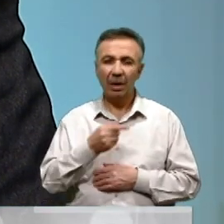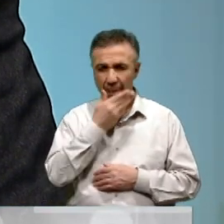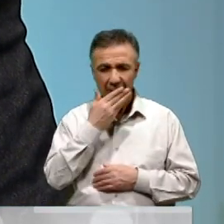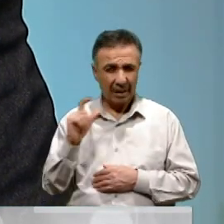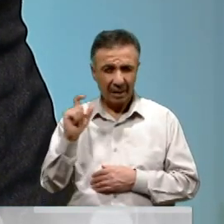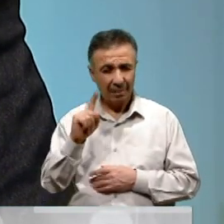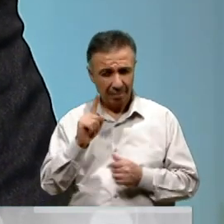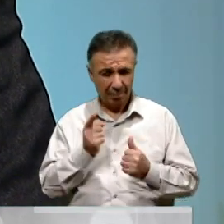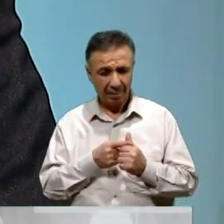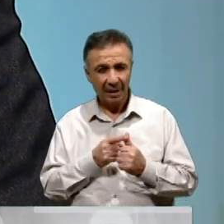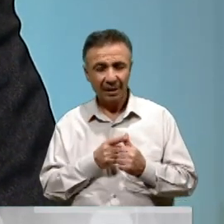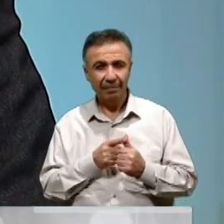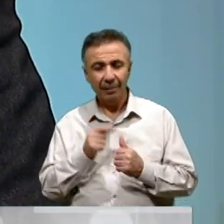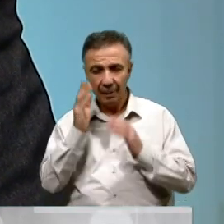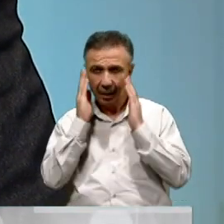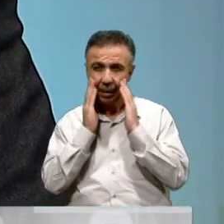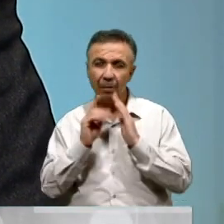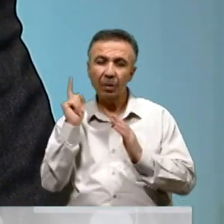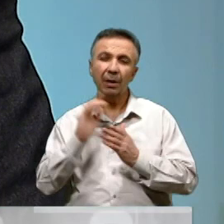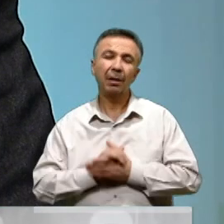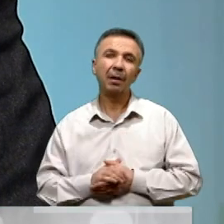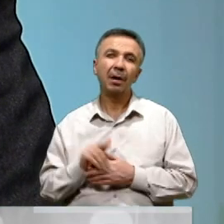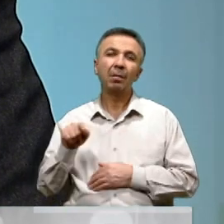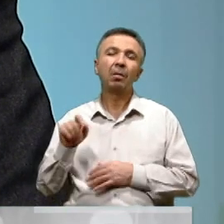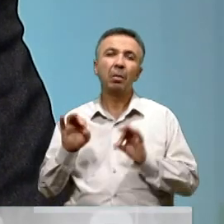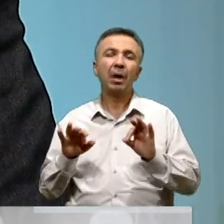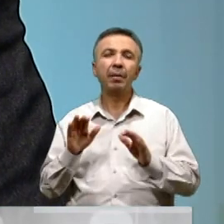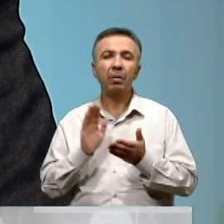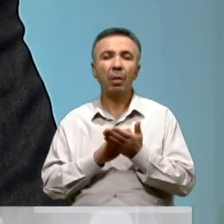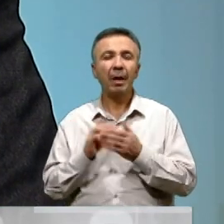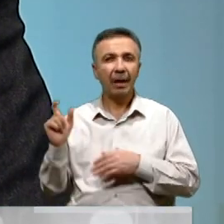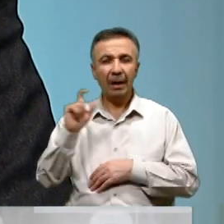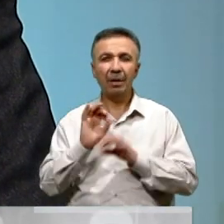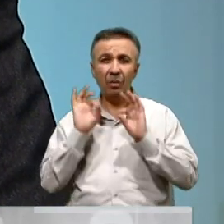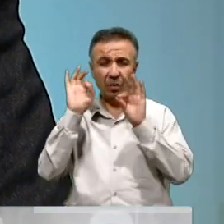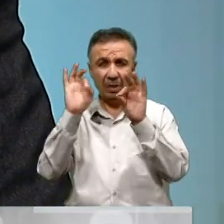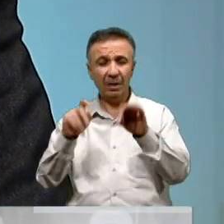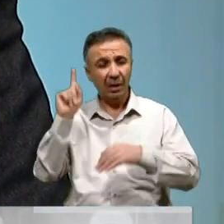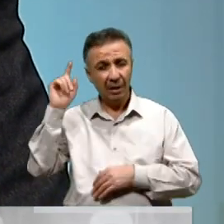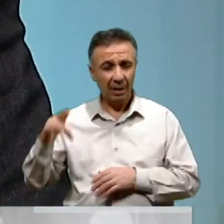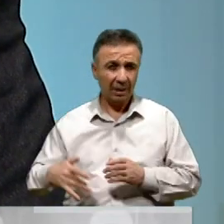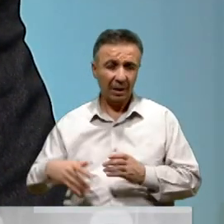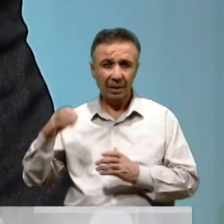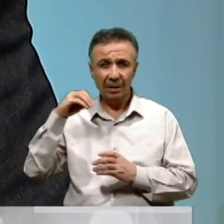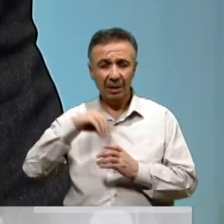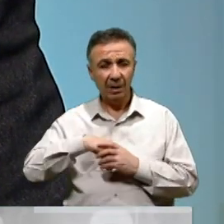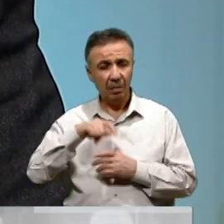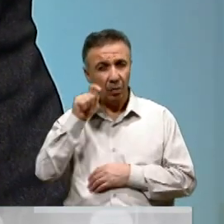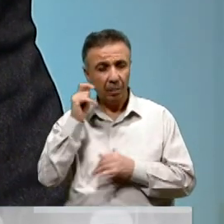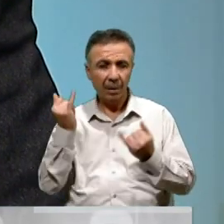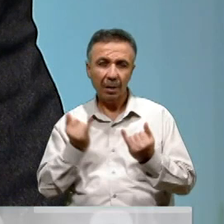biriydi. Elhamdülillah böyle bir mübarek aya ulaştık. Allah rızası için Müslüman